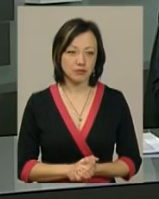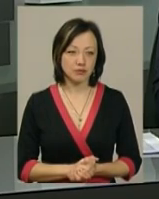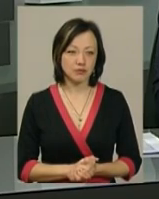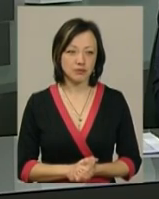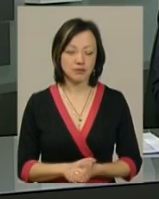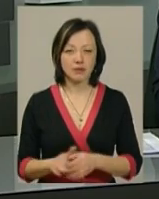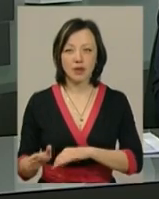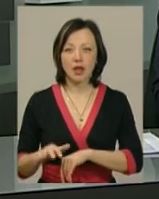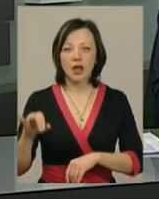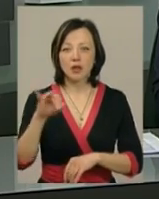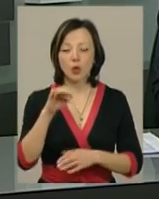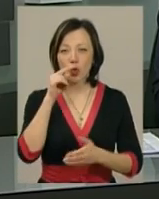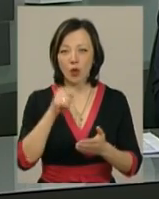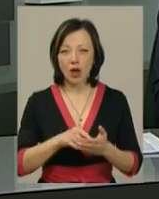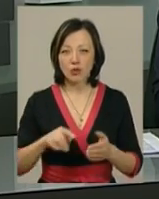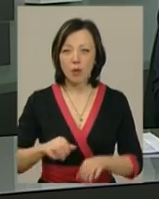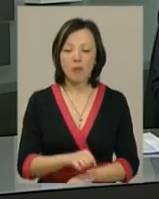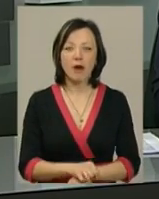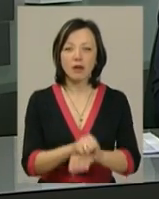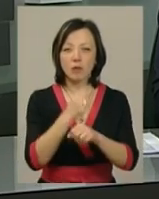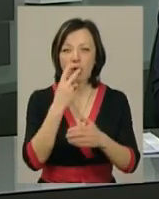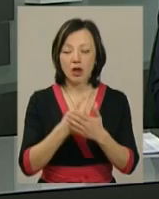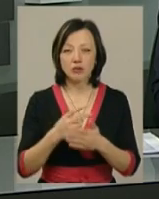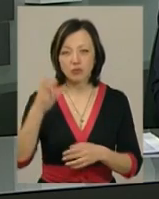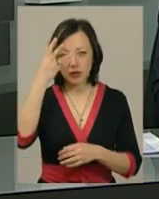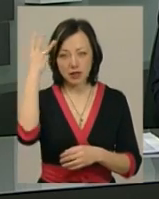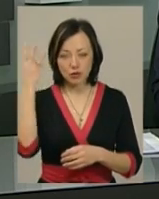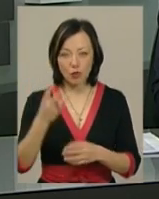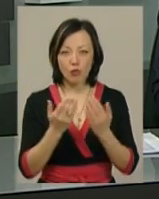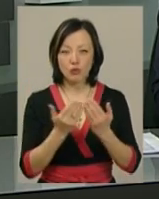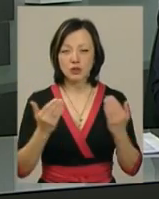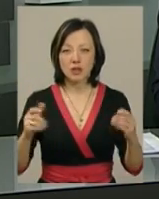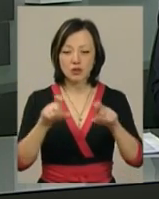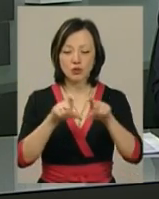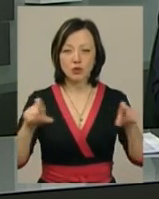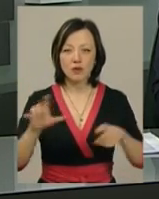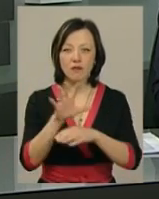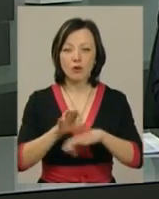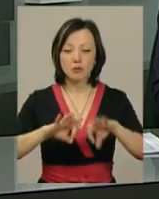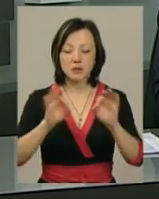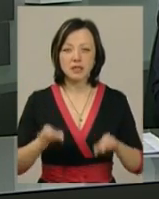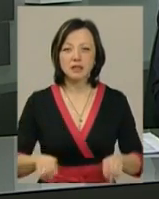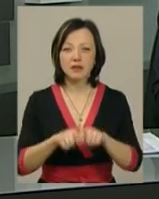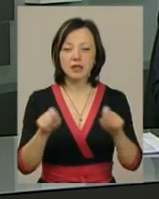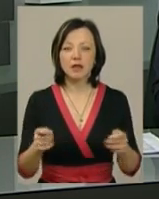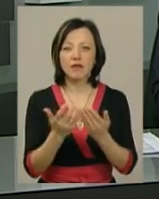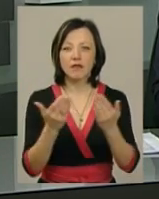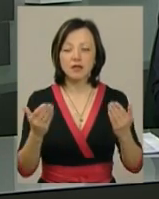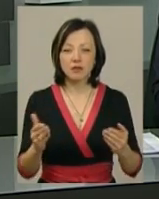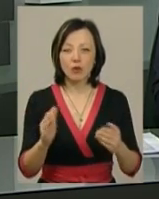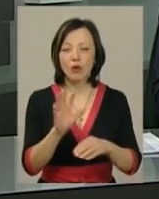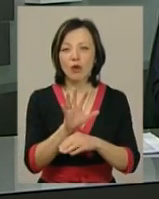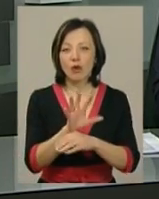Історію Луганського майдану покажуть в обласному центрі. Сьогодні у Хмельницькому музеї студії фотомистецтва відкриють виставку світлин із